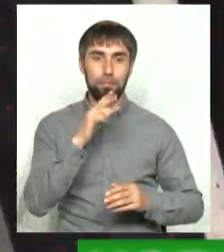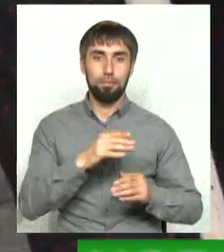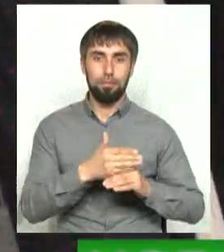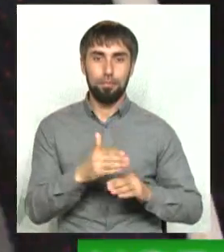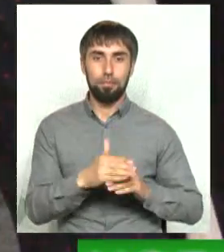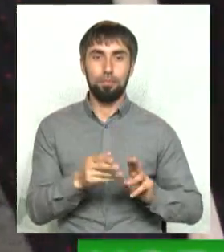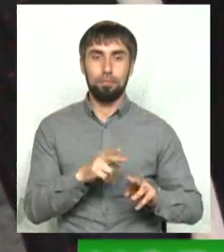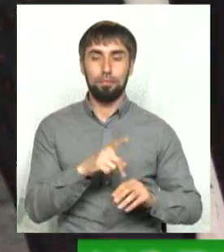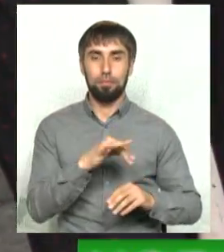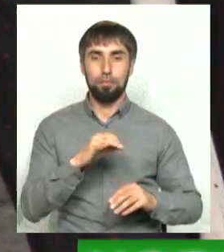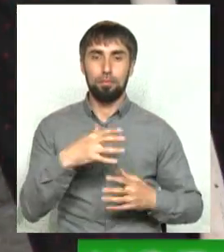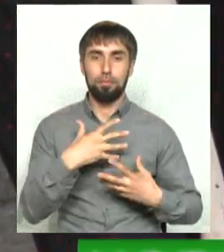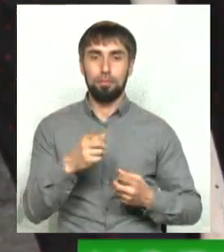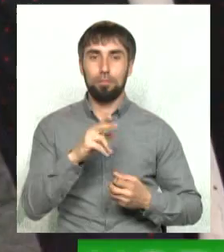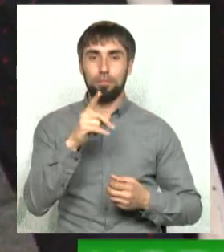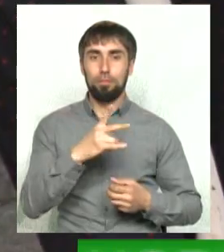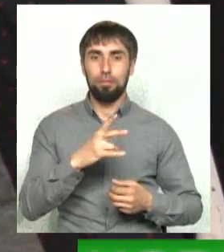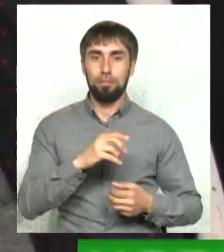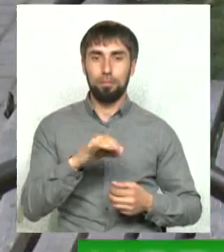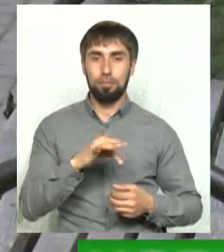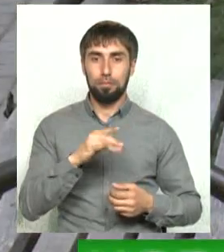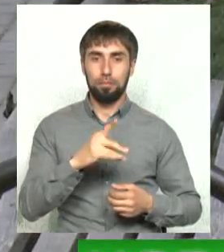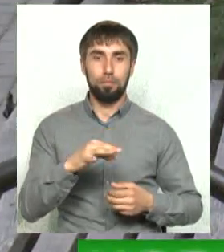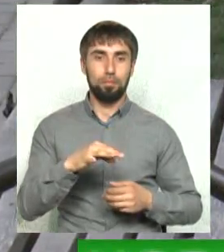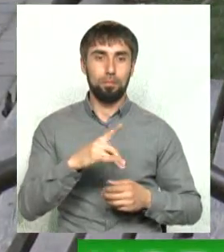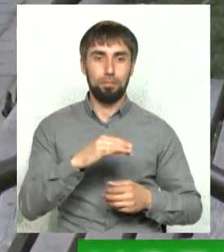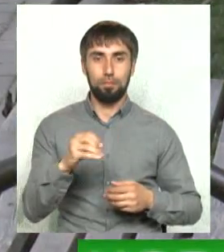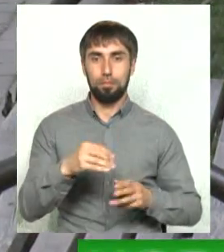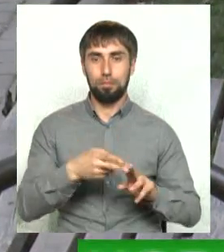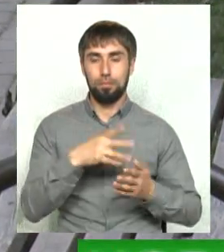постепенно затягивает тех, кому не безразлично состояние окружающей среды,